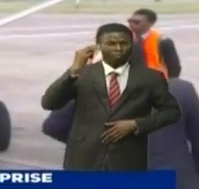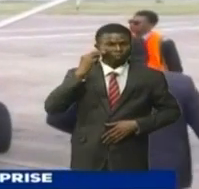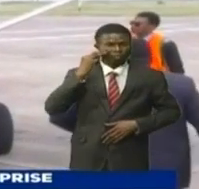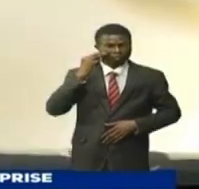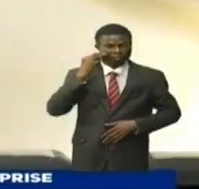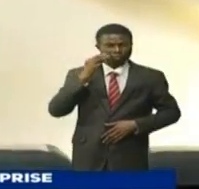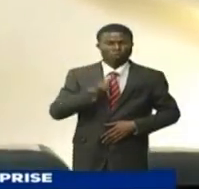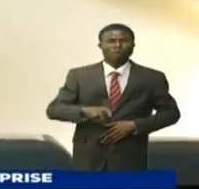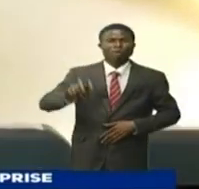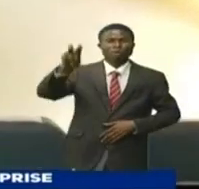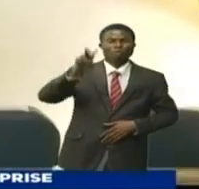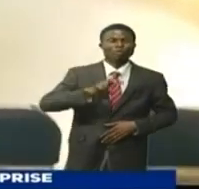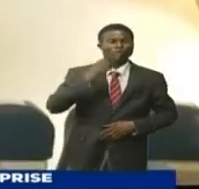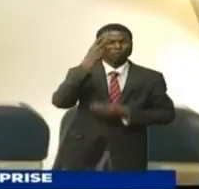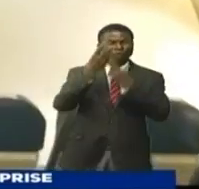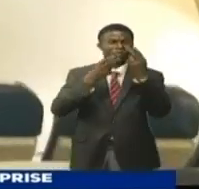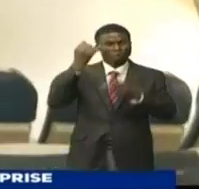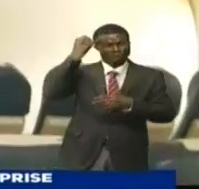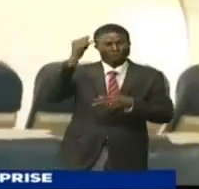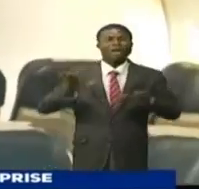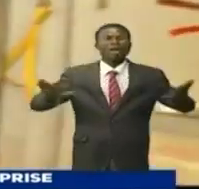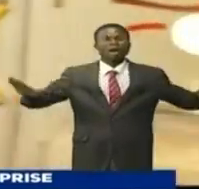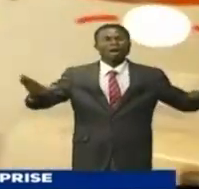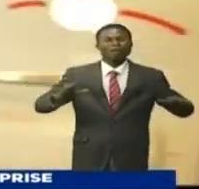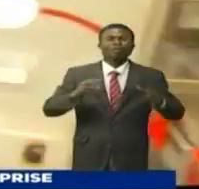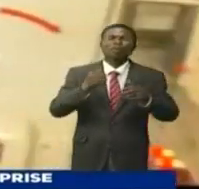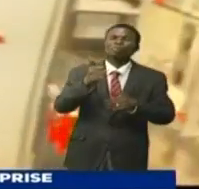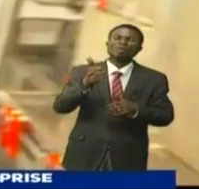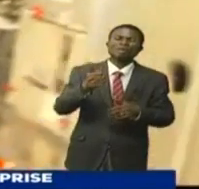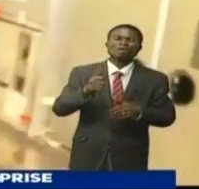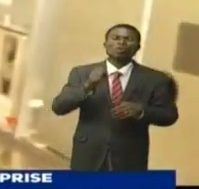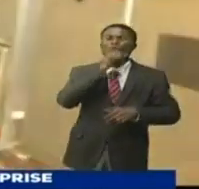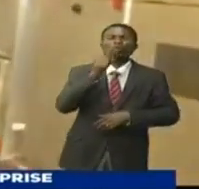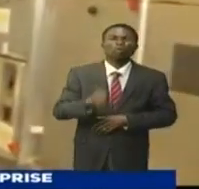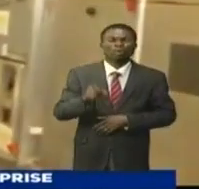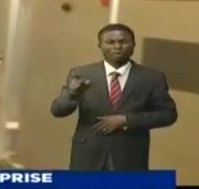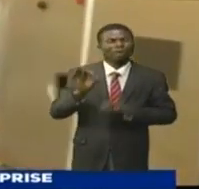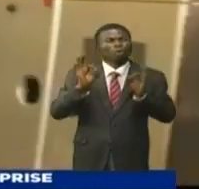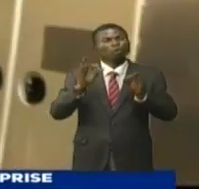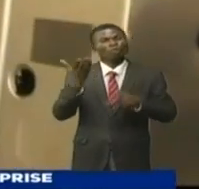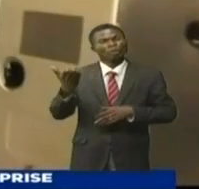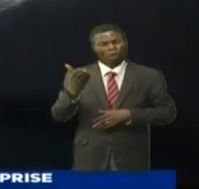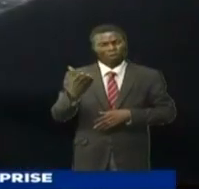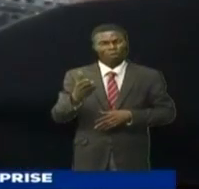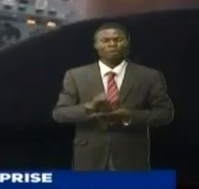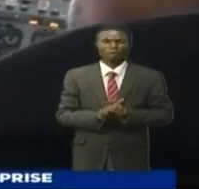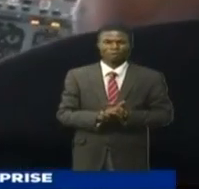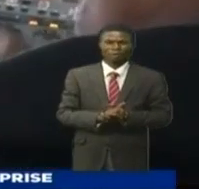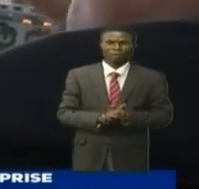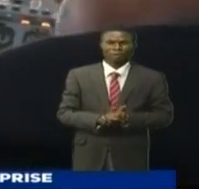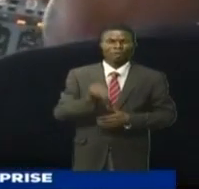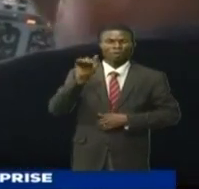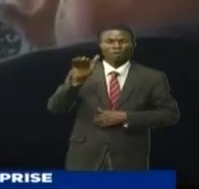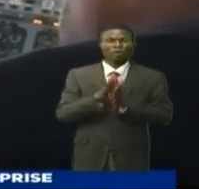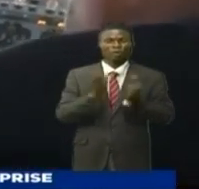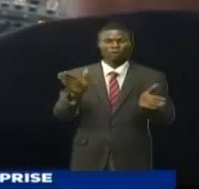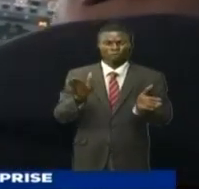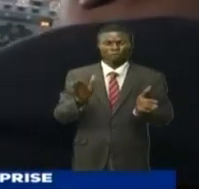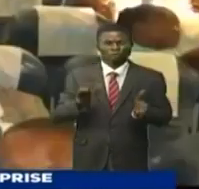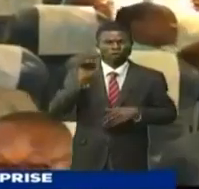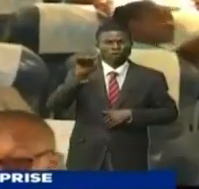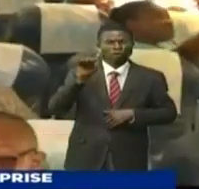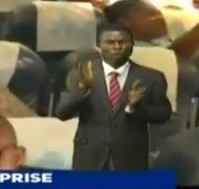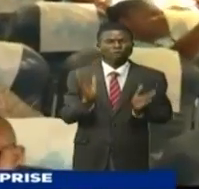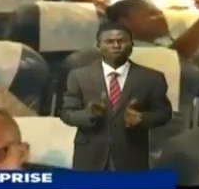effectué une visite guidée des avions de cette compagnie et à simuler un vol le directeur général de